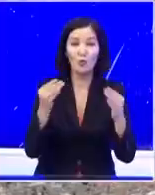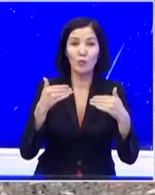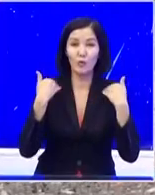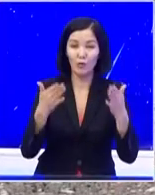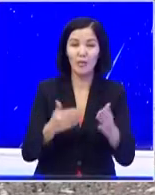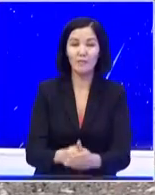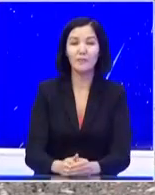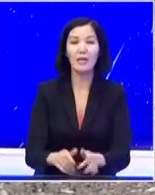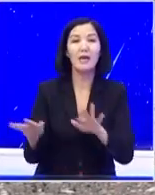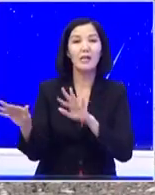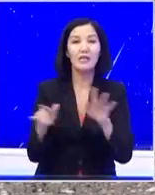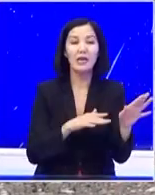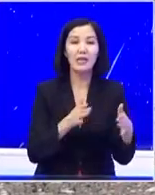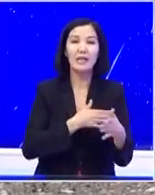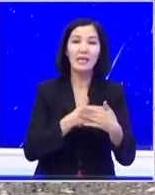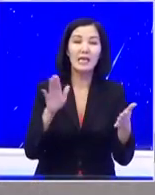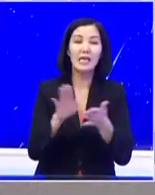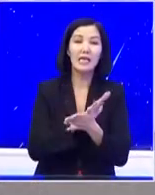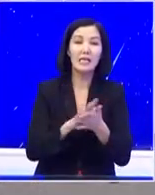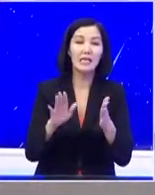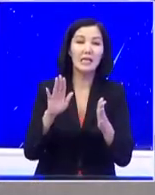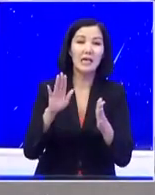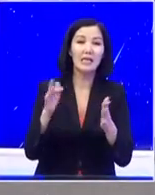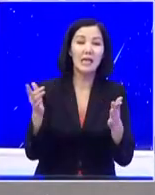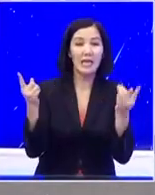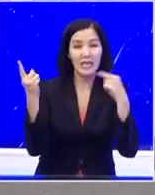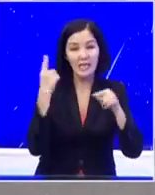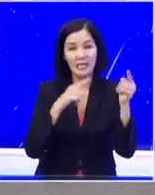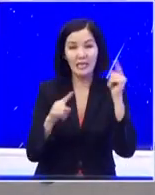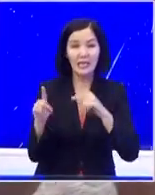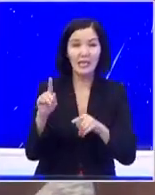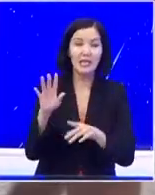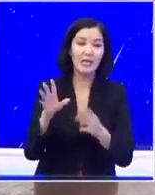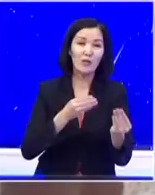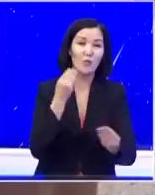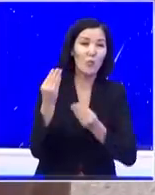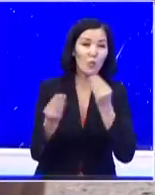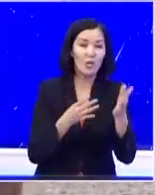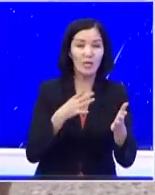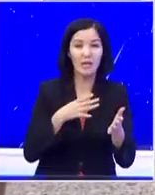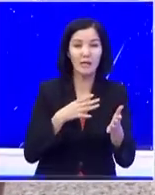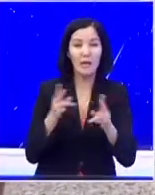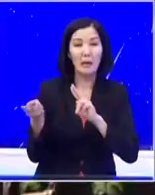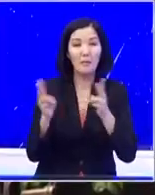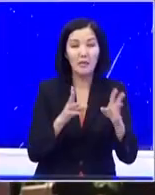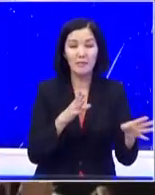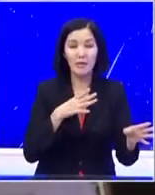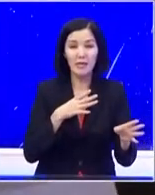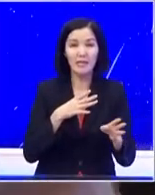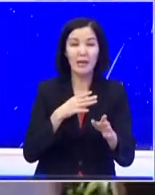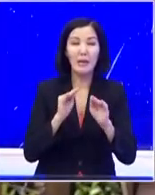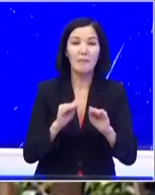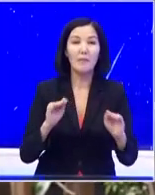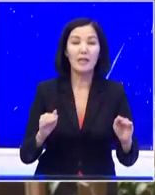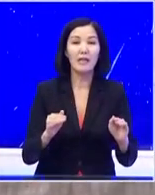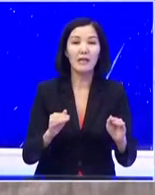құттықтаймын. Шарада еріктілер ертегі кейіпкерлерін сомдады. Балалармен қосыла би билеп, жинаған қауымның қошеметіне бөленді. Ал